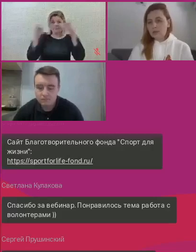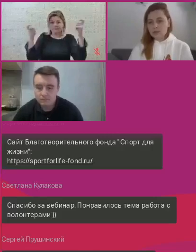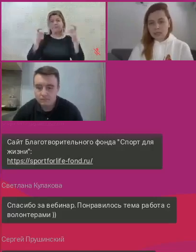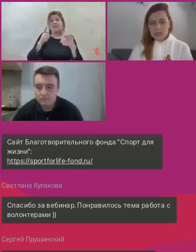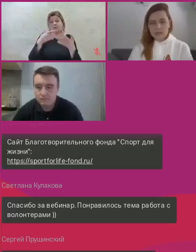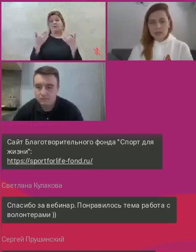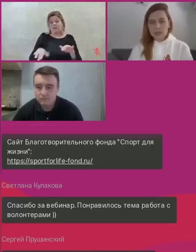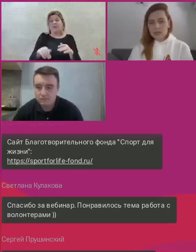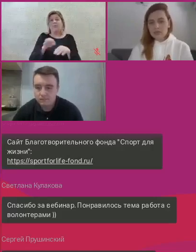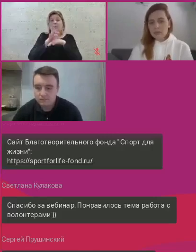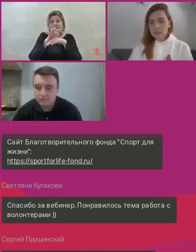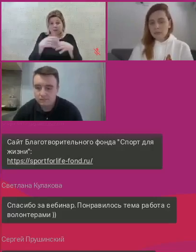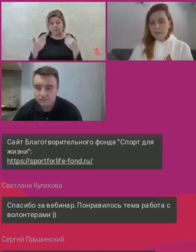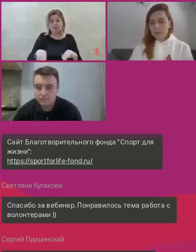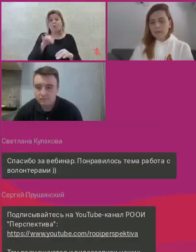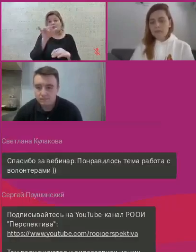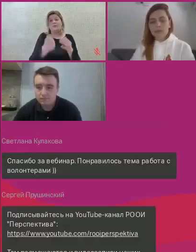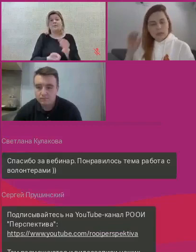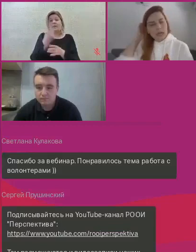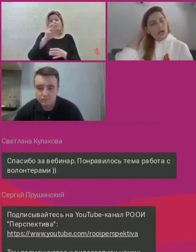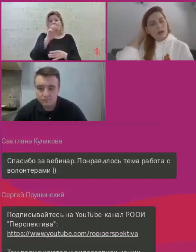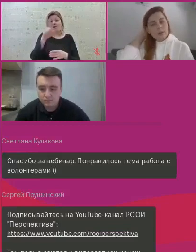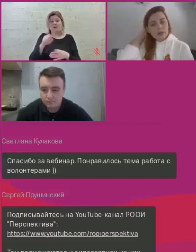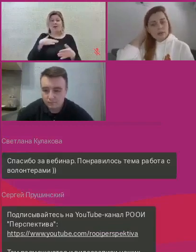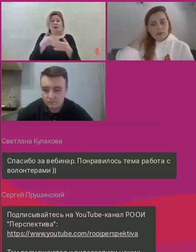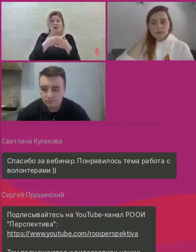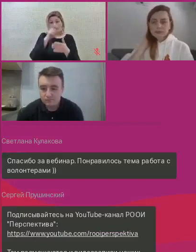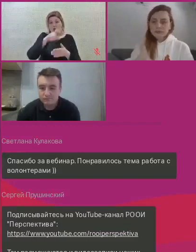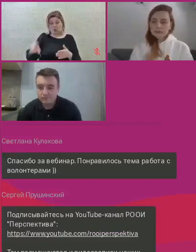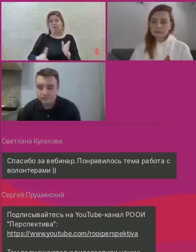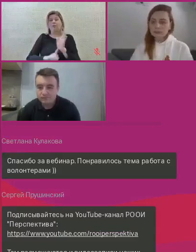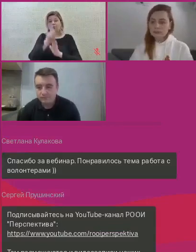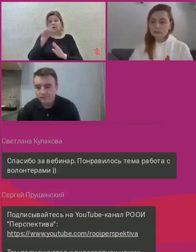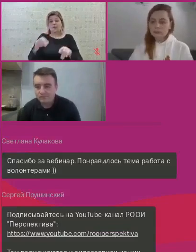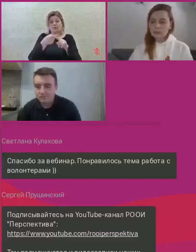работать. Мотивация волонтеров, ну,